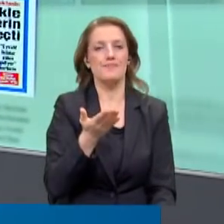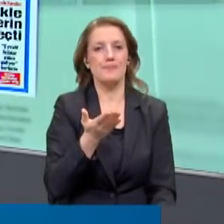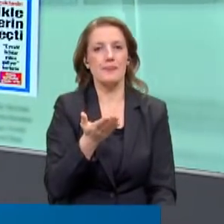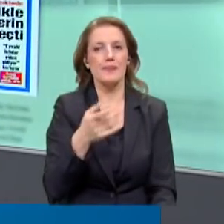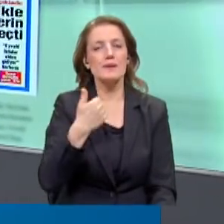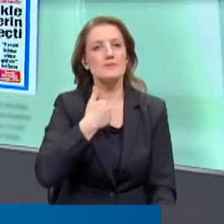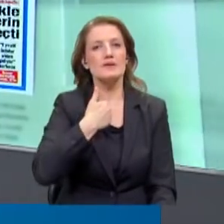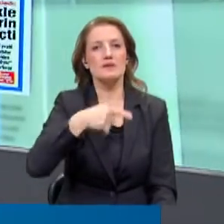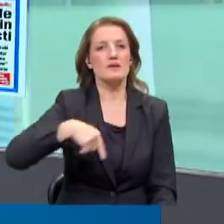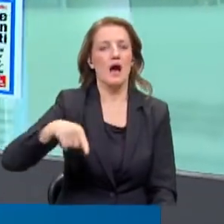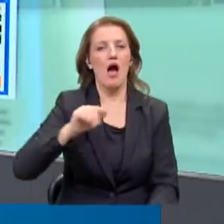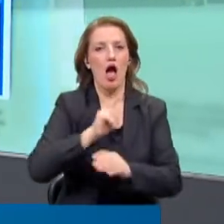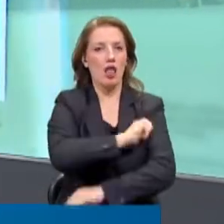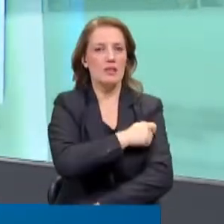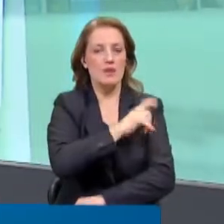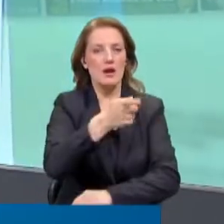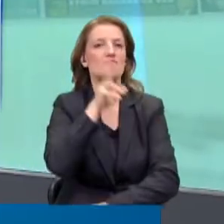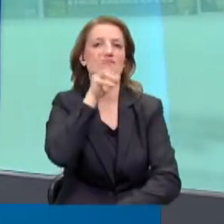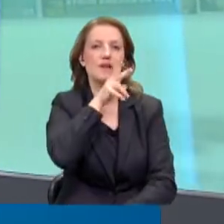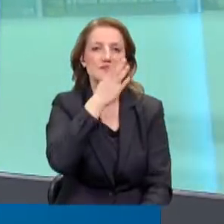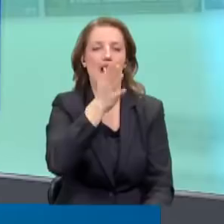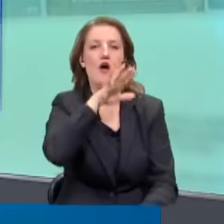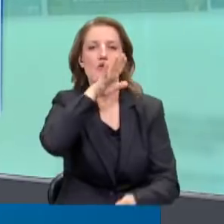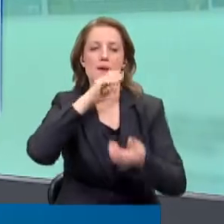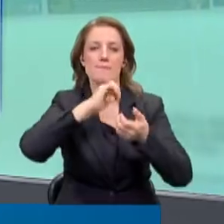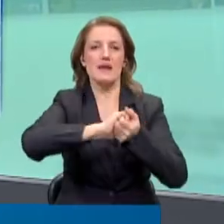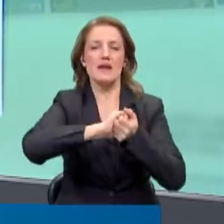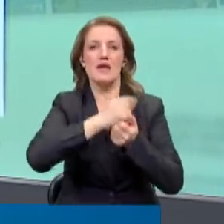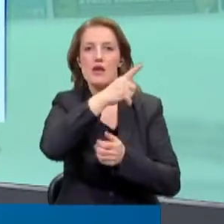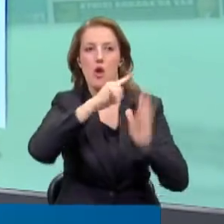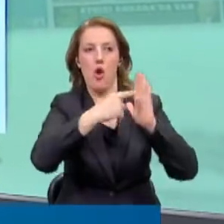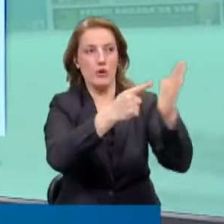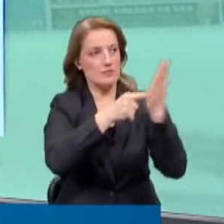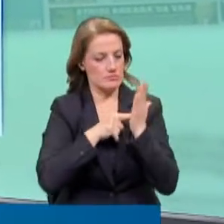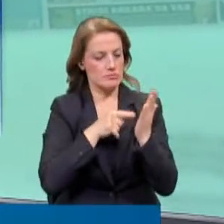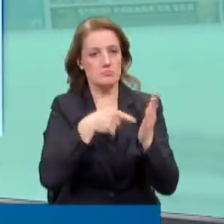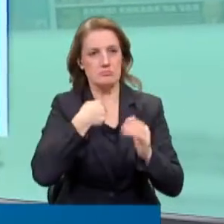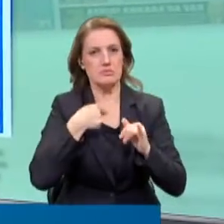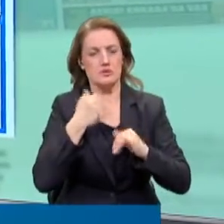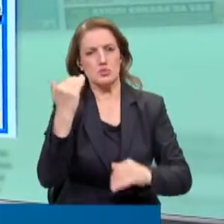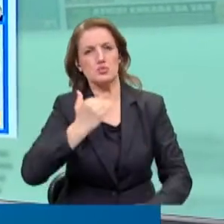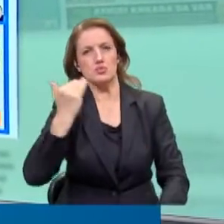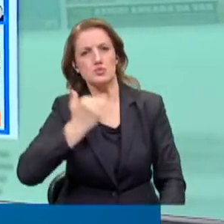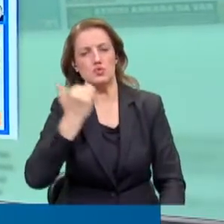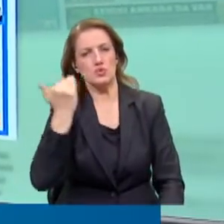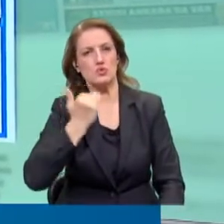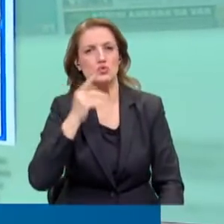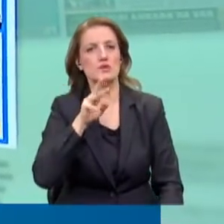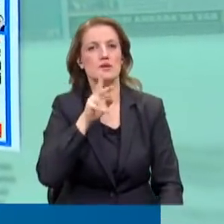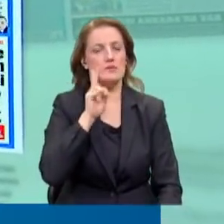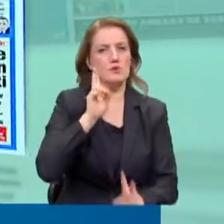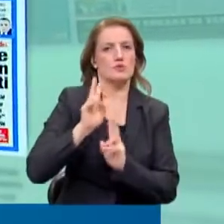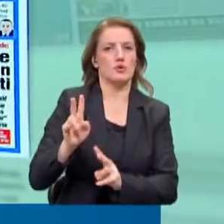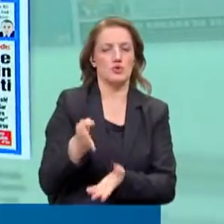Ama bize Almanya'dan, Fransa'dan ya da Avrupa Birliği ülkelerinden örnek verildiğinde sanki biz böyle ucuz kullanıyormuşuz gibi bir